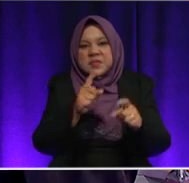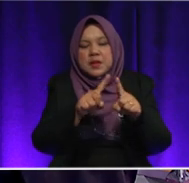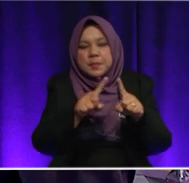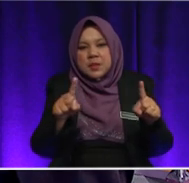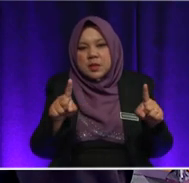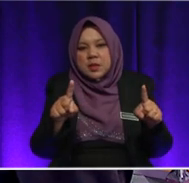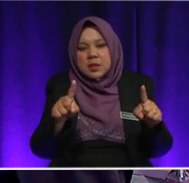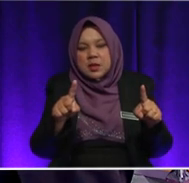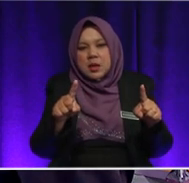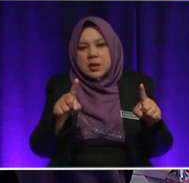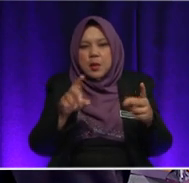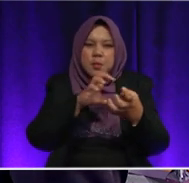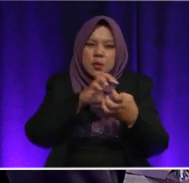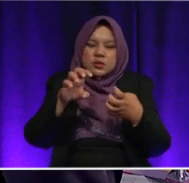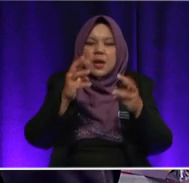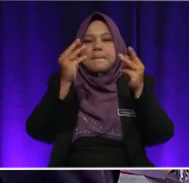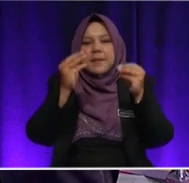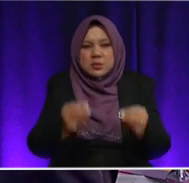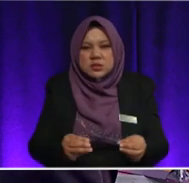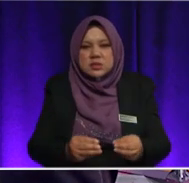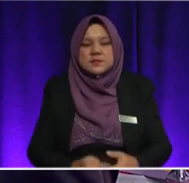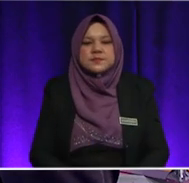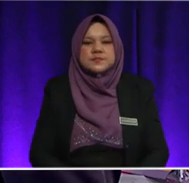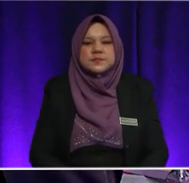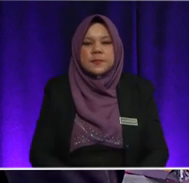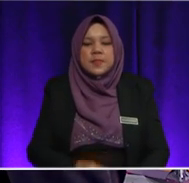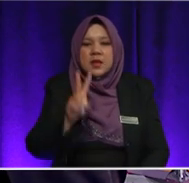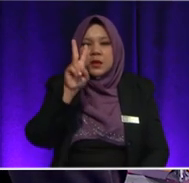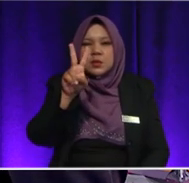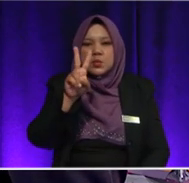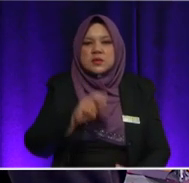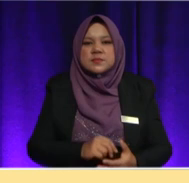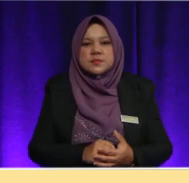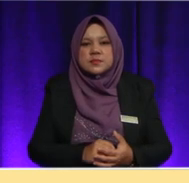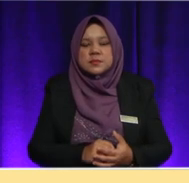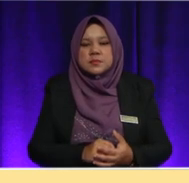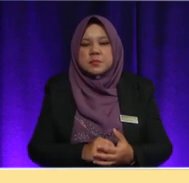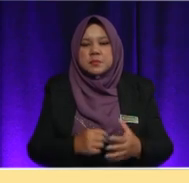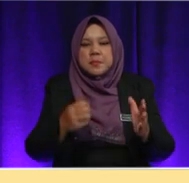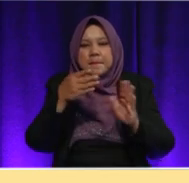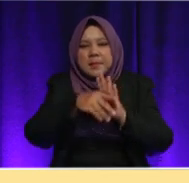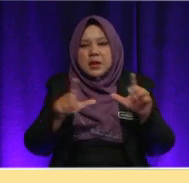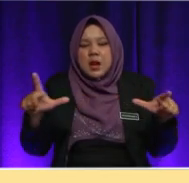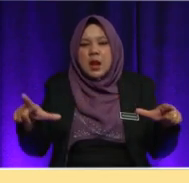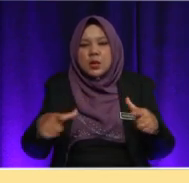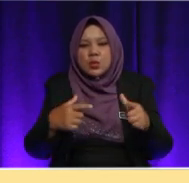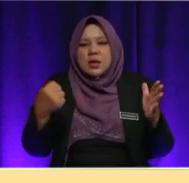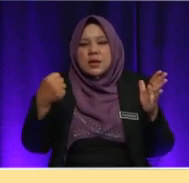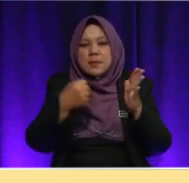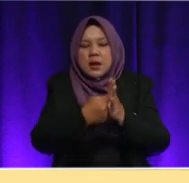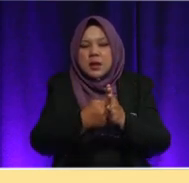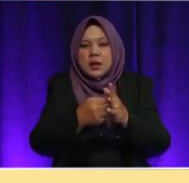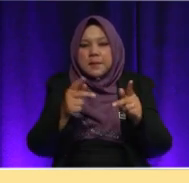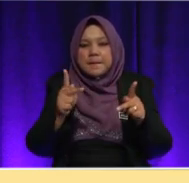turut menjedakan manusia oke yang kedua adalah lagunya kemalangan dan kebocoran ketika